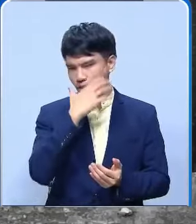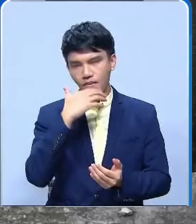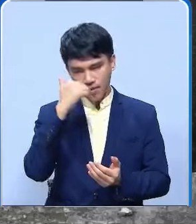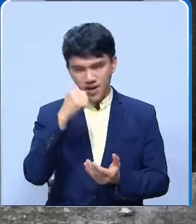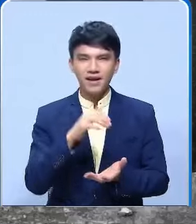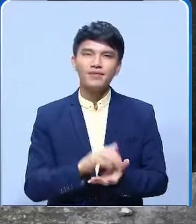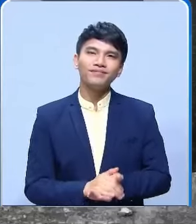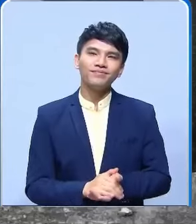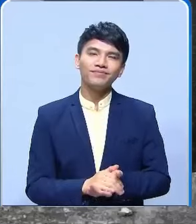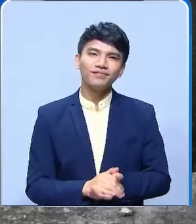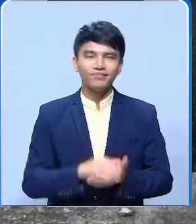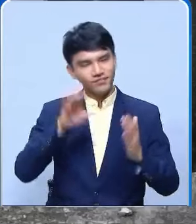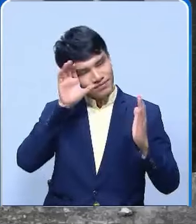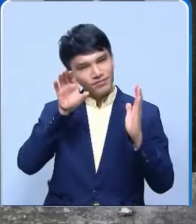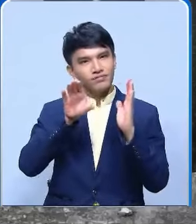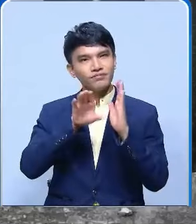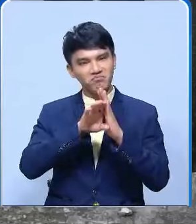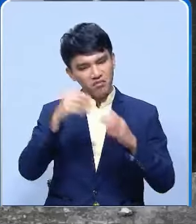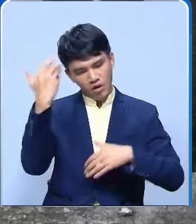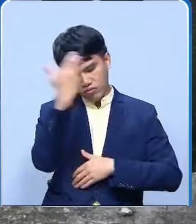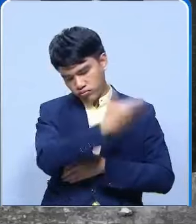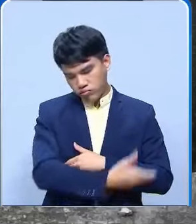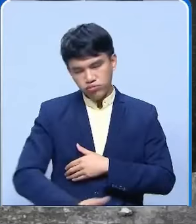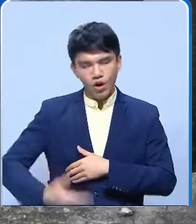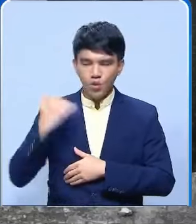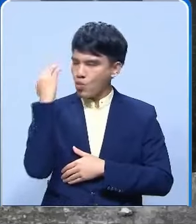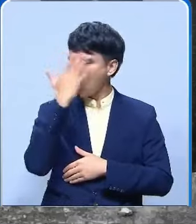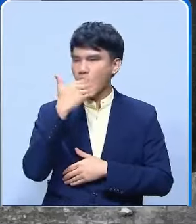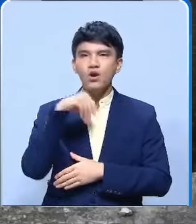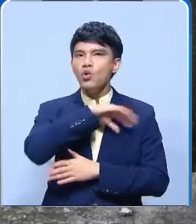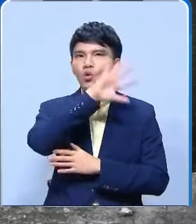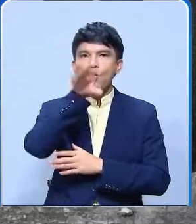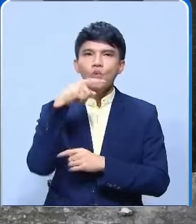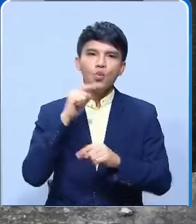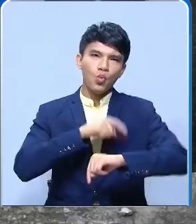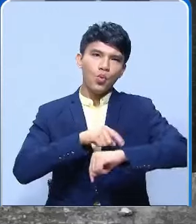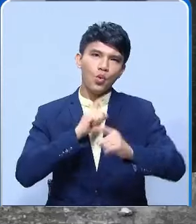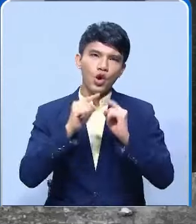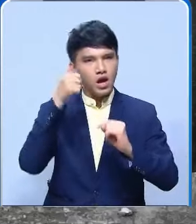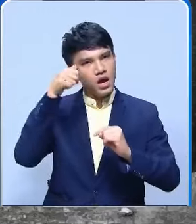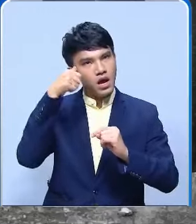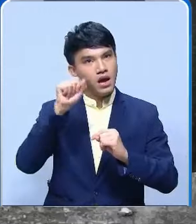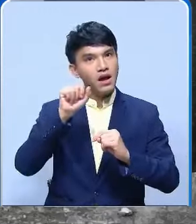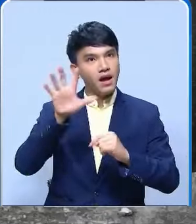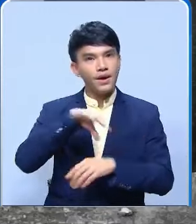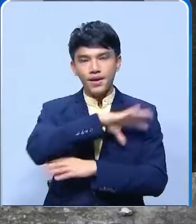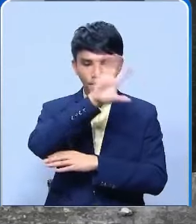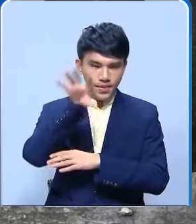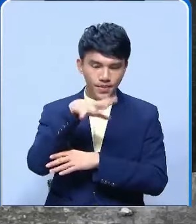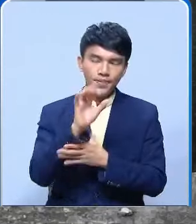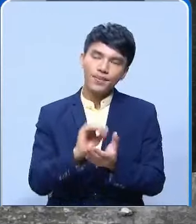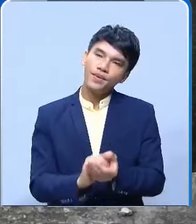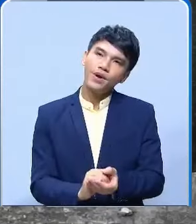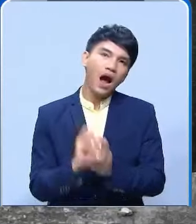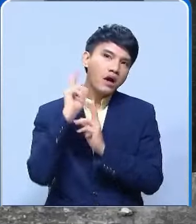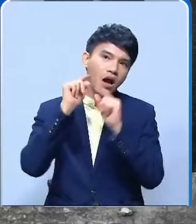นะนี่ก็ใช้รูปสมบัติของตัวเองนี่แหละค่ะไปหลอกเหยื่อเห็นบอกว่ามีเวลาตีสนิทเหยื่อ15วันก่อนลงมือนะคะพอคดีตัวเองเป็นข่